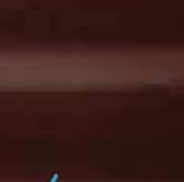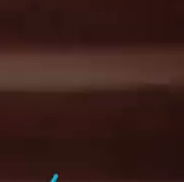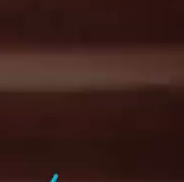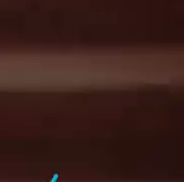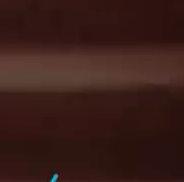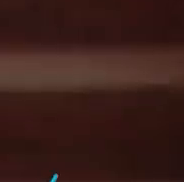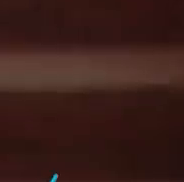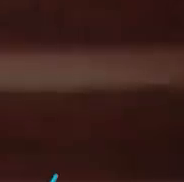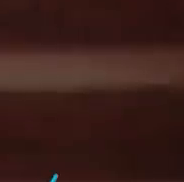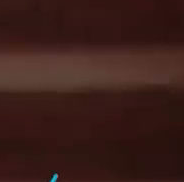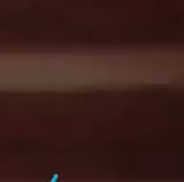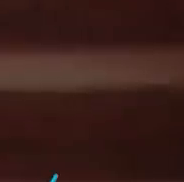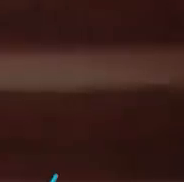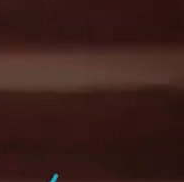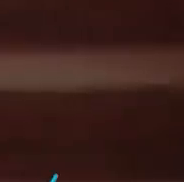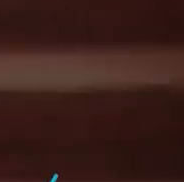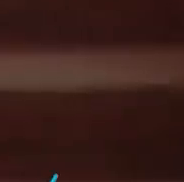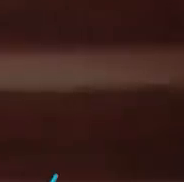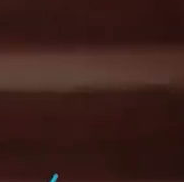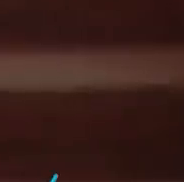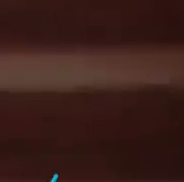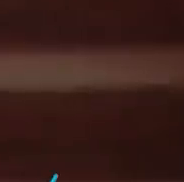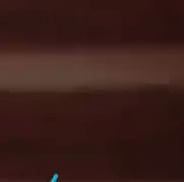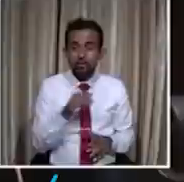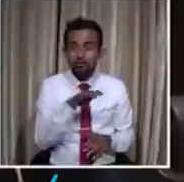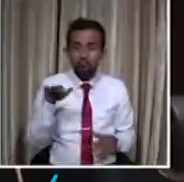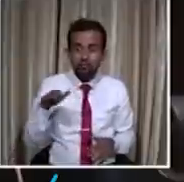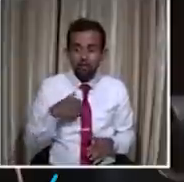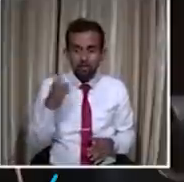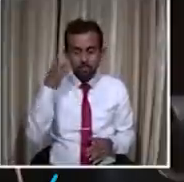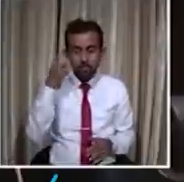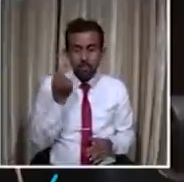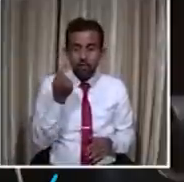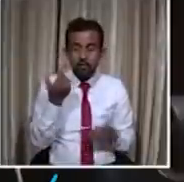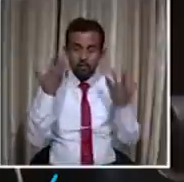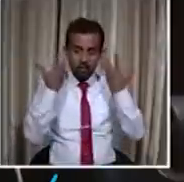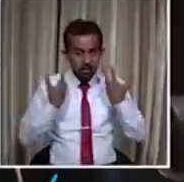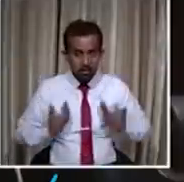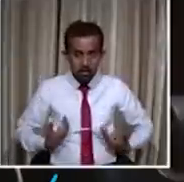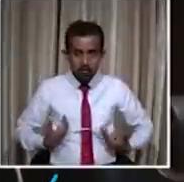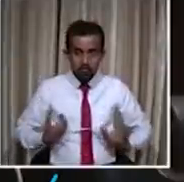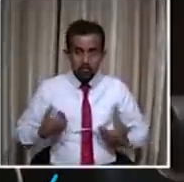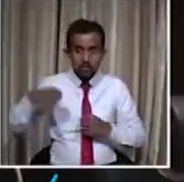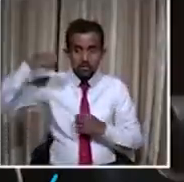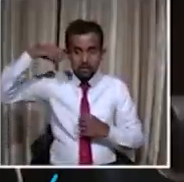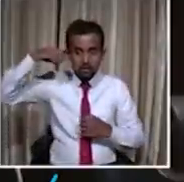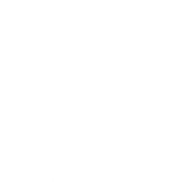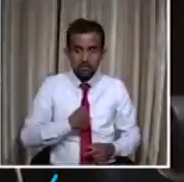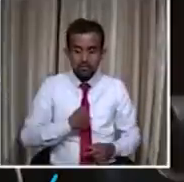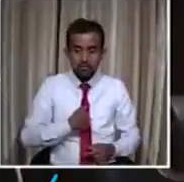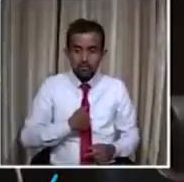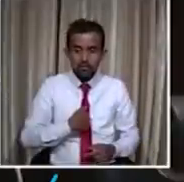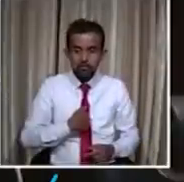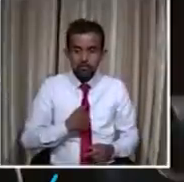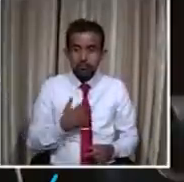කළ රටට පෙන්වන්න බැරි? ඒකට ආමත් න්‍යාය පොස්තකයේ ඇතුලේ ඉරවැලා දඟලනවා. මේ ආර්ථික නැමැති දේහයක් නම් බල ශක්තිය එක පැත්තකින් ක්‍රියාත්මක වෙනවා හදවත වගේ,